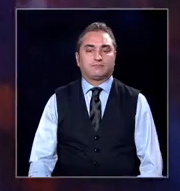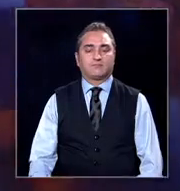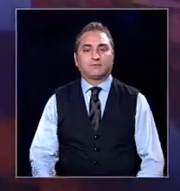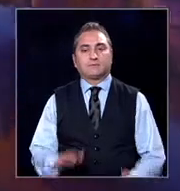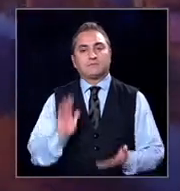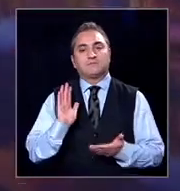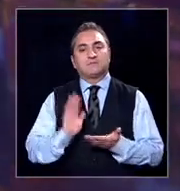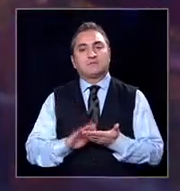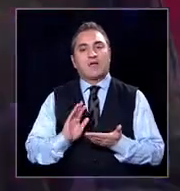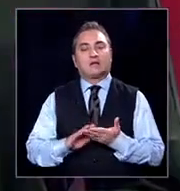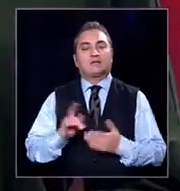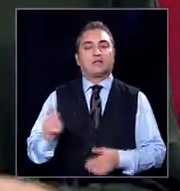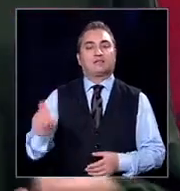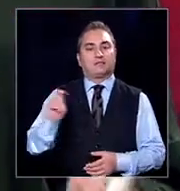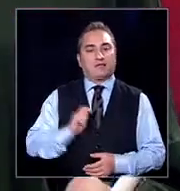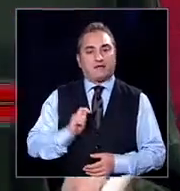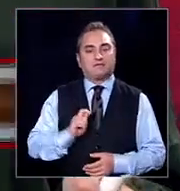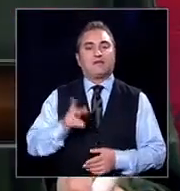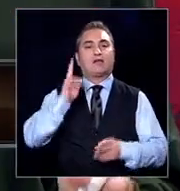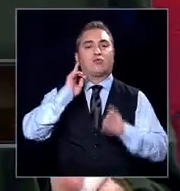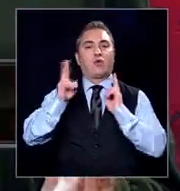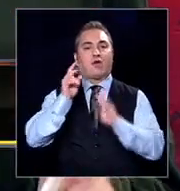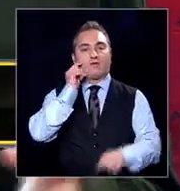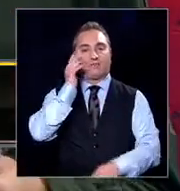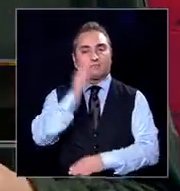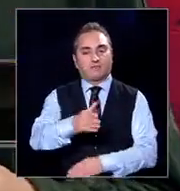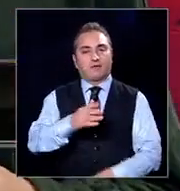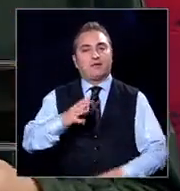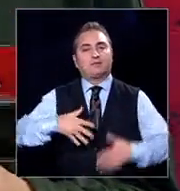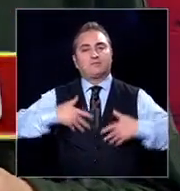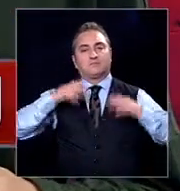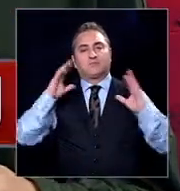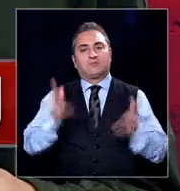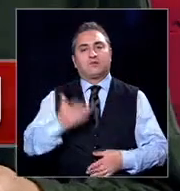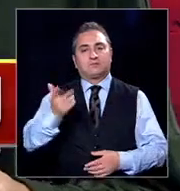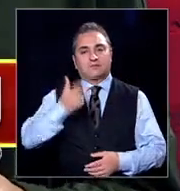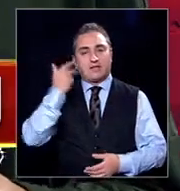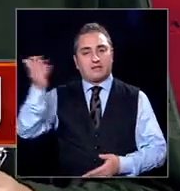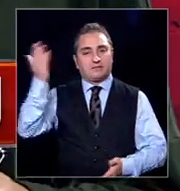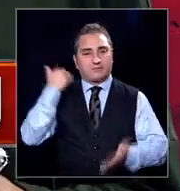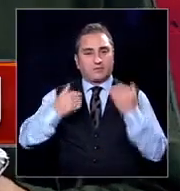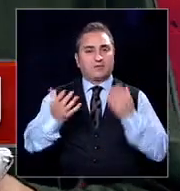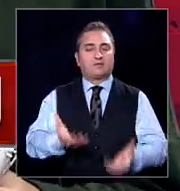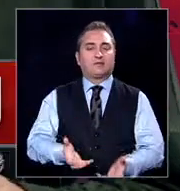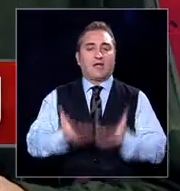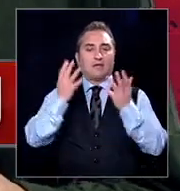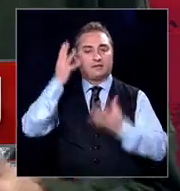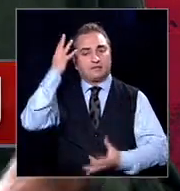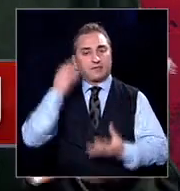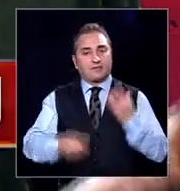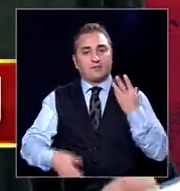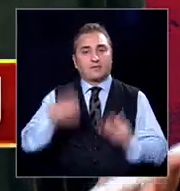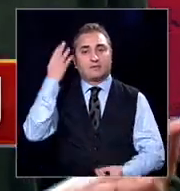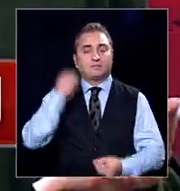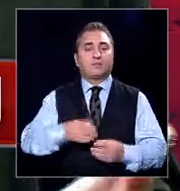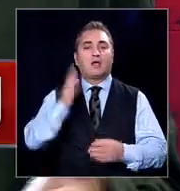Arkadaş tavsiyesiyle gittiği kuaförde hüsrana uğradı. Avukat Bahar Ekinci'nin sarıya boyattığı saçları yandı, öbek öbek döküldü. Her